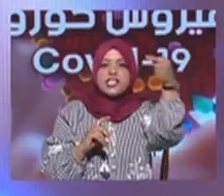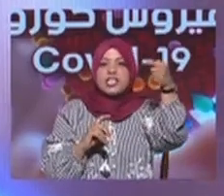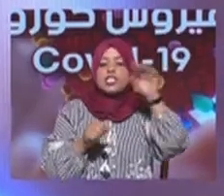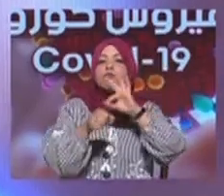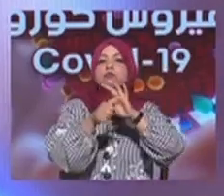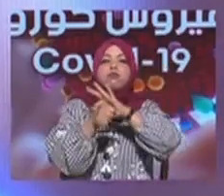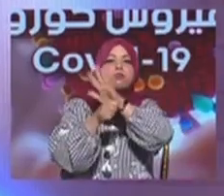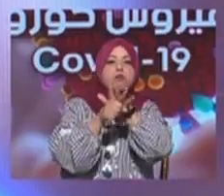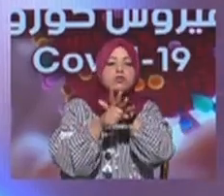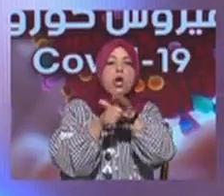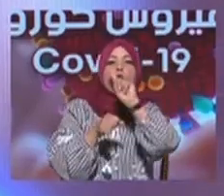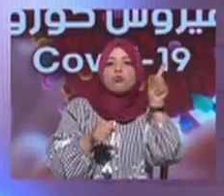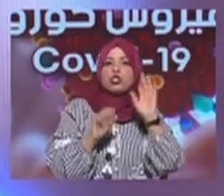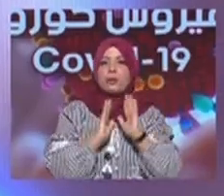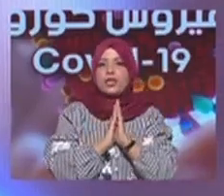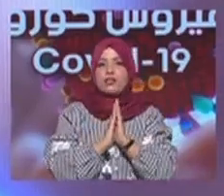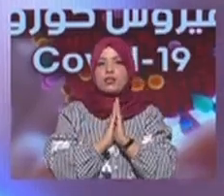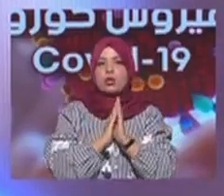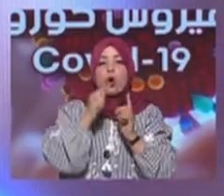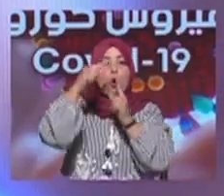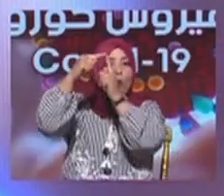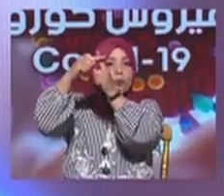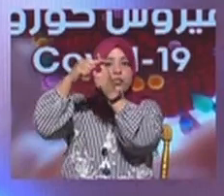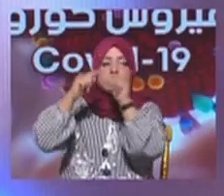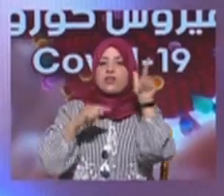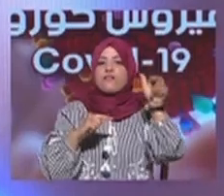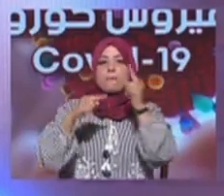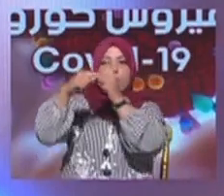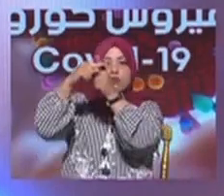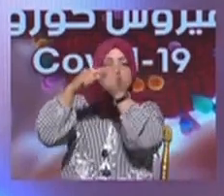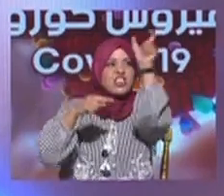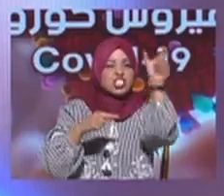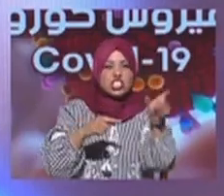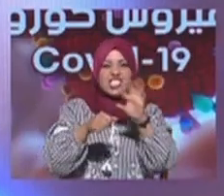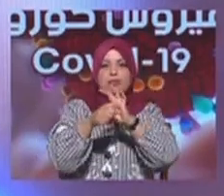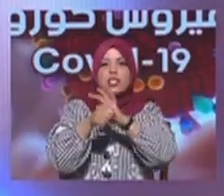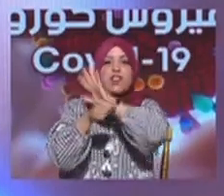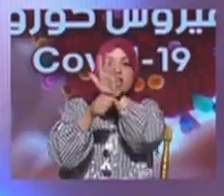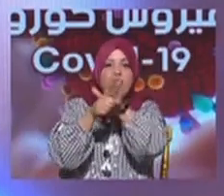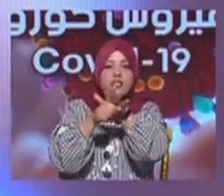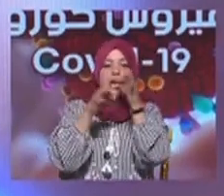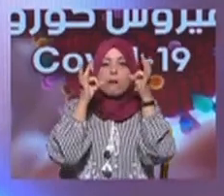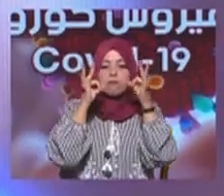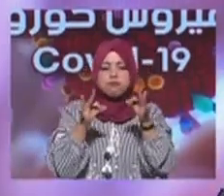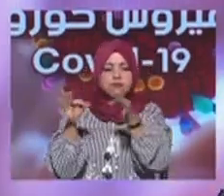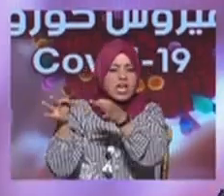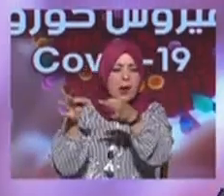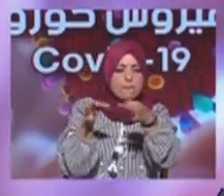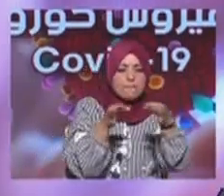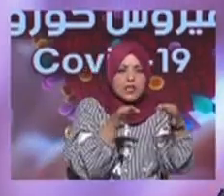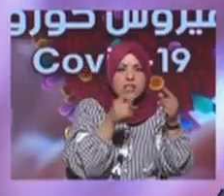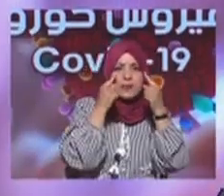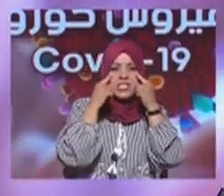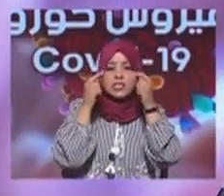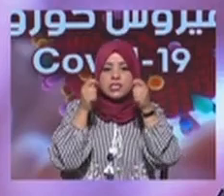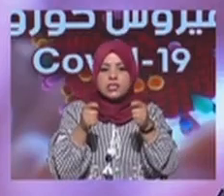بوزيتيف لازم يبدا مشي خاطر عندنا فيه عينه بوزيتيف كان ما يمشيش هذيك معناتها خدمه المرضى كل ما تعرفش كان صحيحه ولا لا معناتها التثبيت